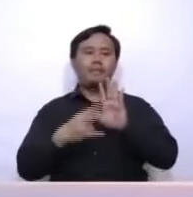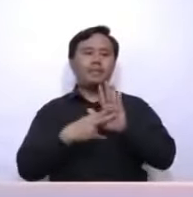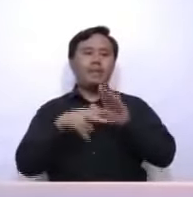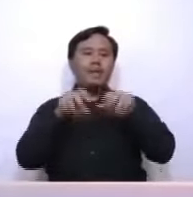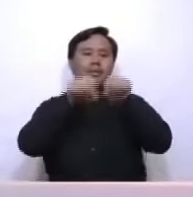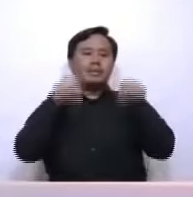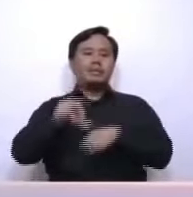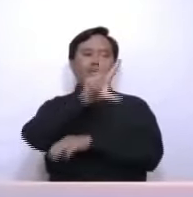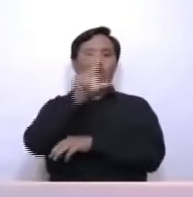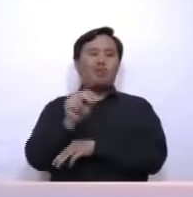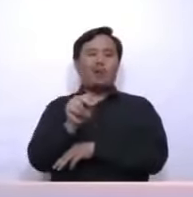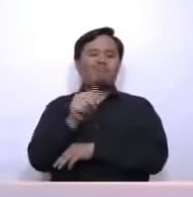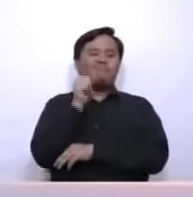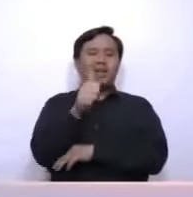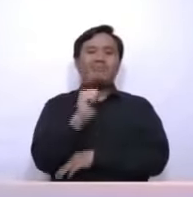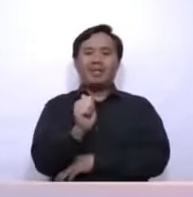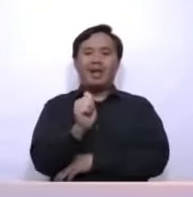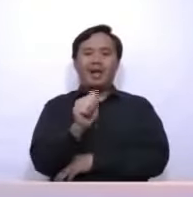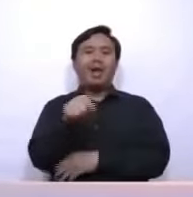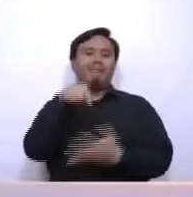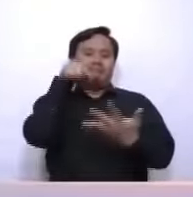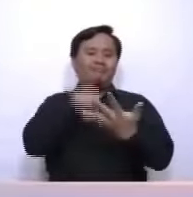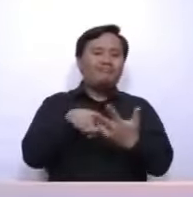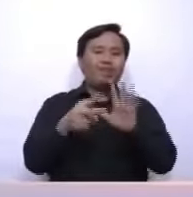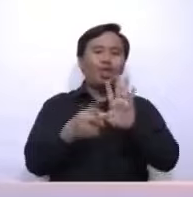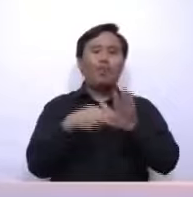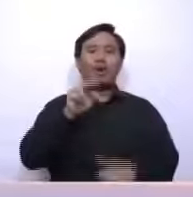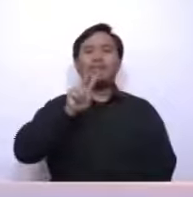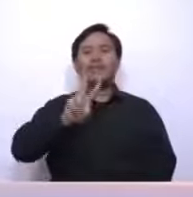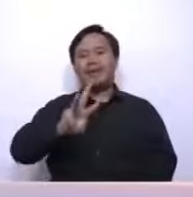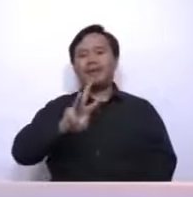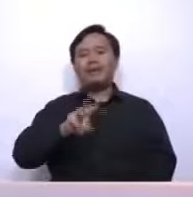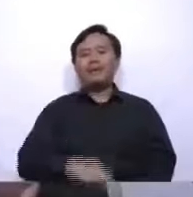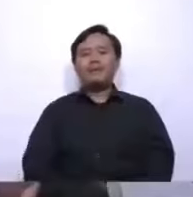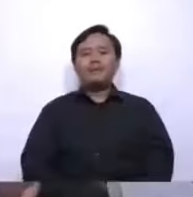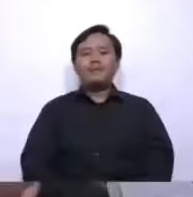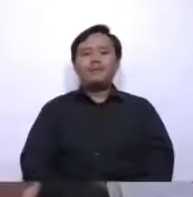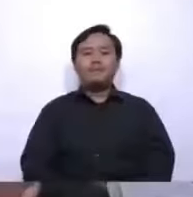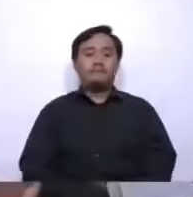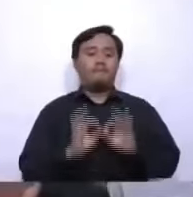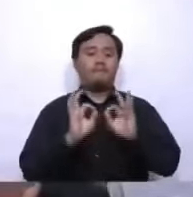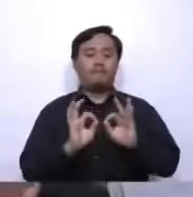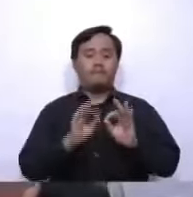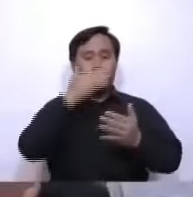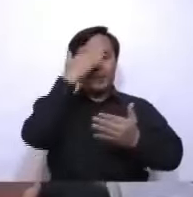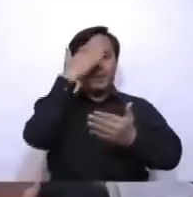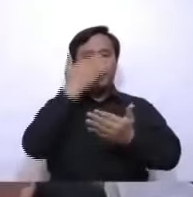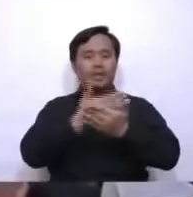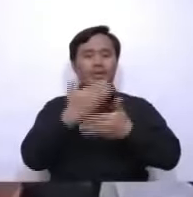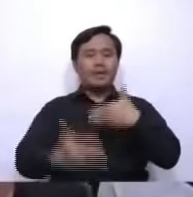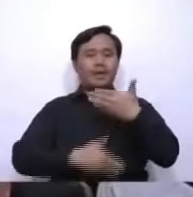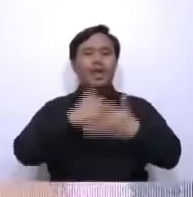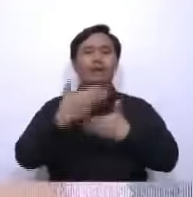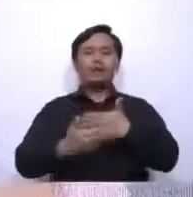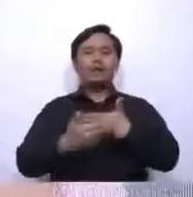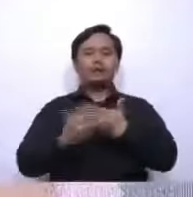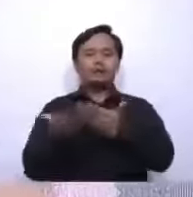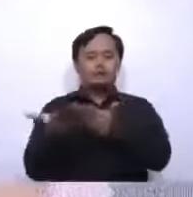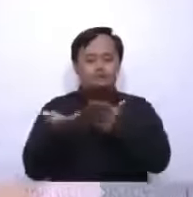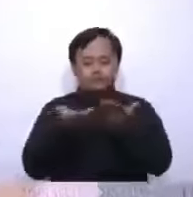baik lagi. Oleh karena itu, pilih nomor 3. Baik, terima kasih. Berikutnya